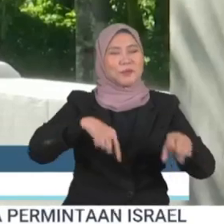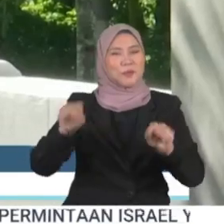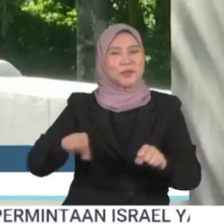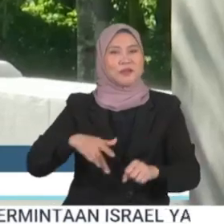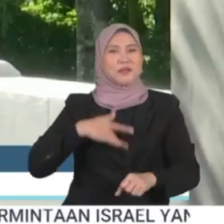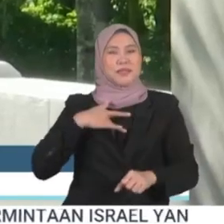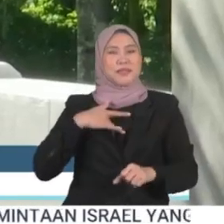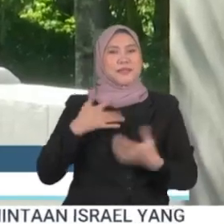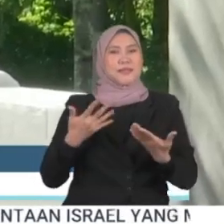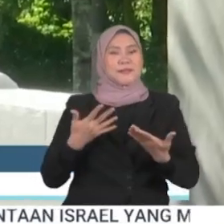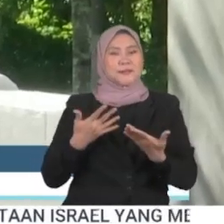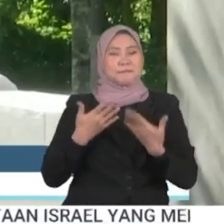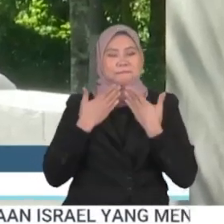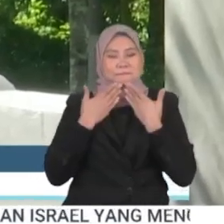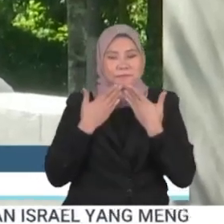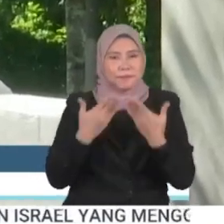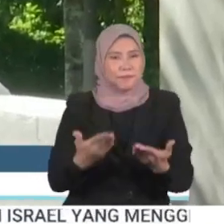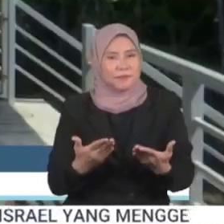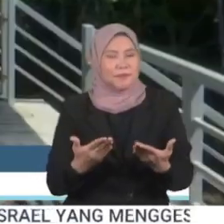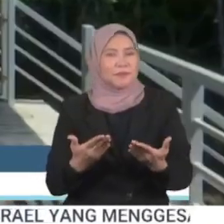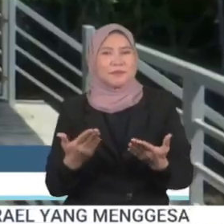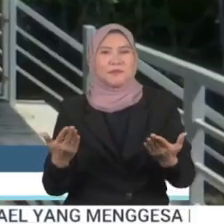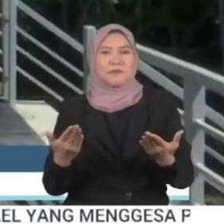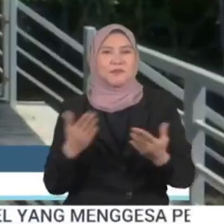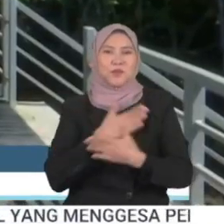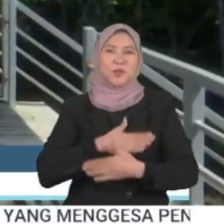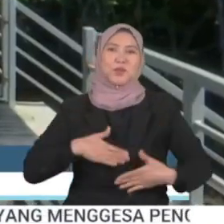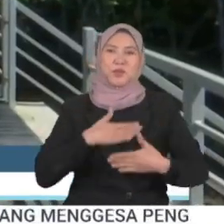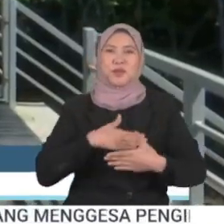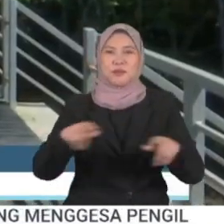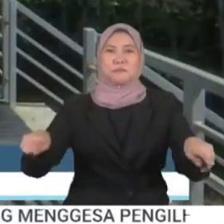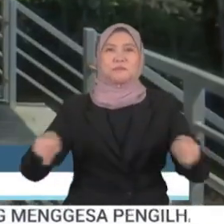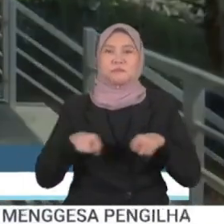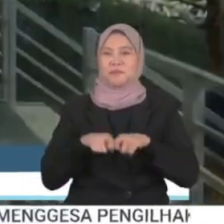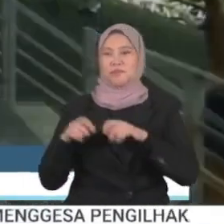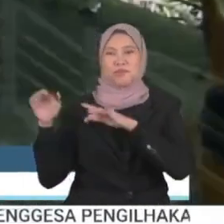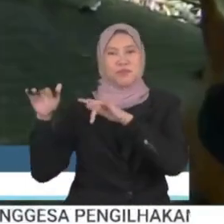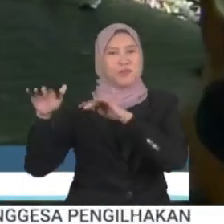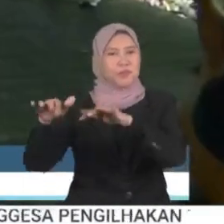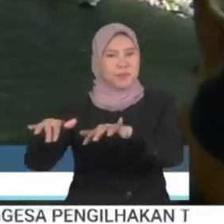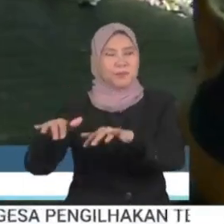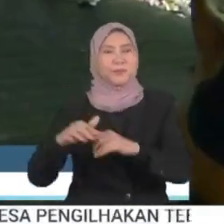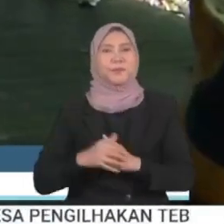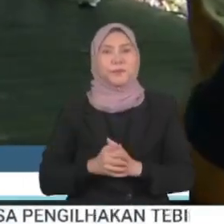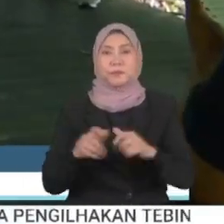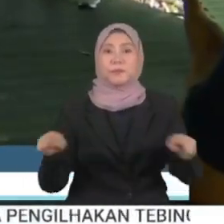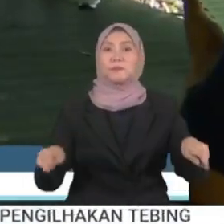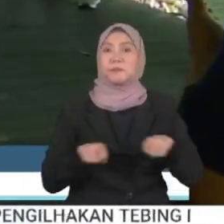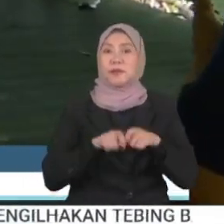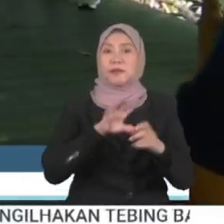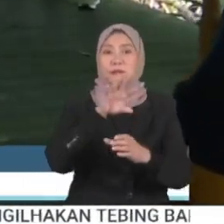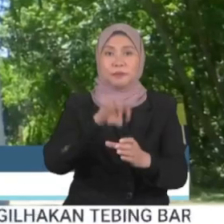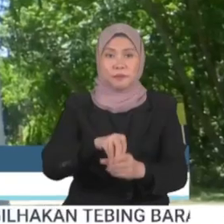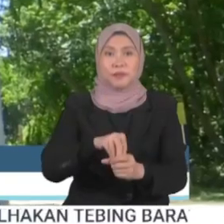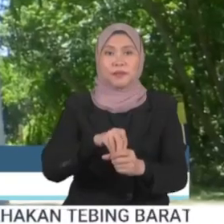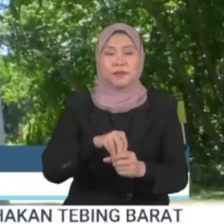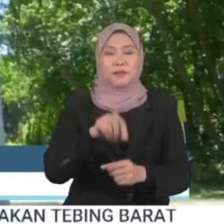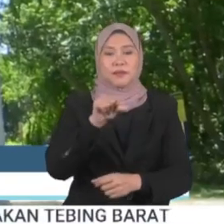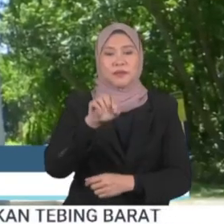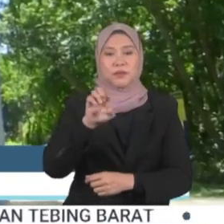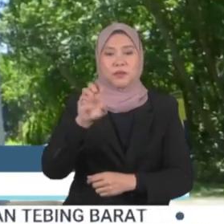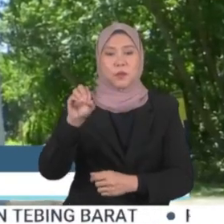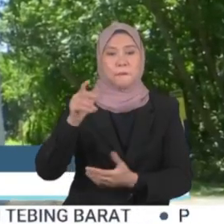merasakan lebih menghargailah dan juga datang dengan memeriahkan lagilah tempat-tempat ini antara lokasi terlibat termasuklah